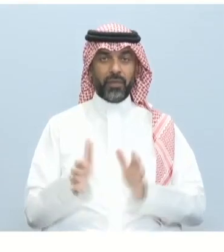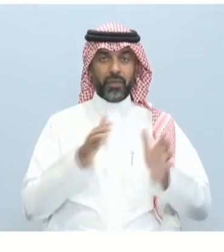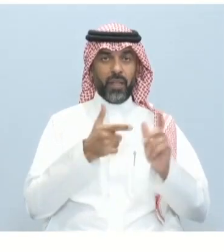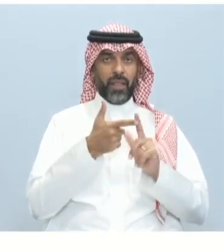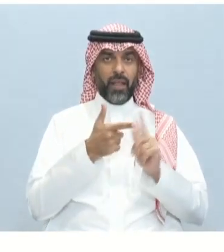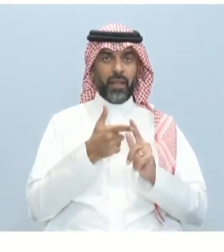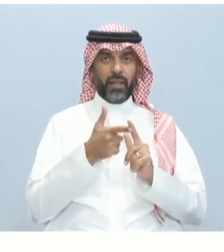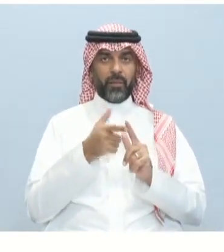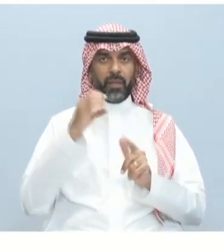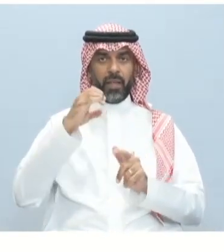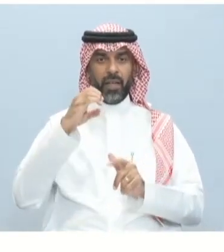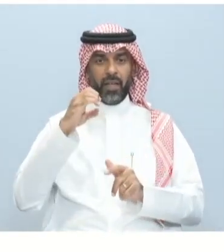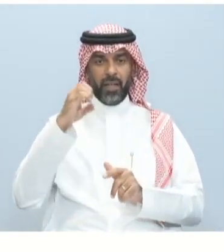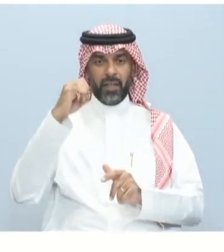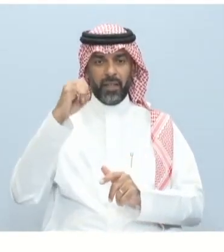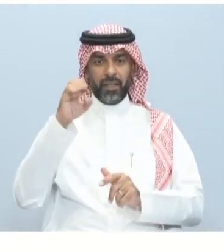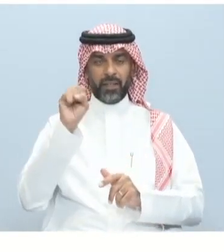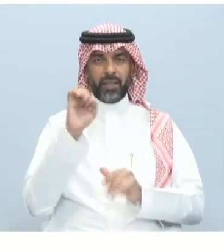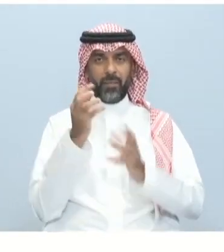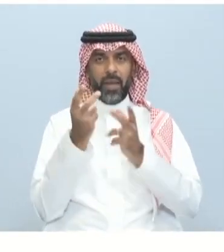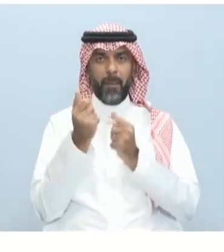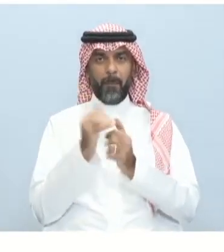والمتغير الثاني Custom Number،